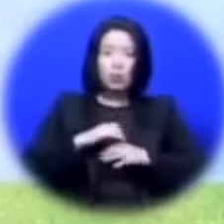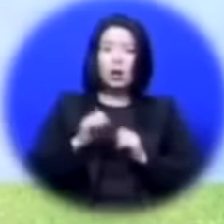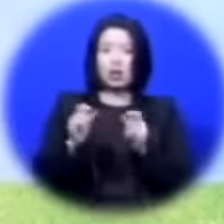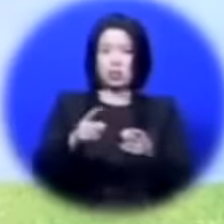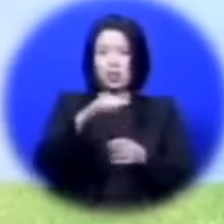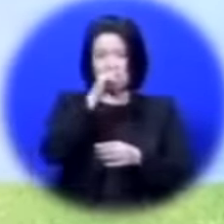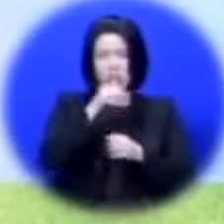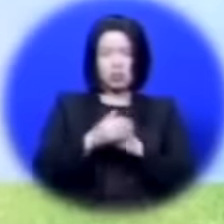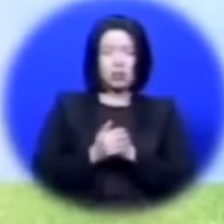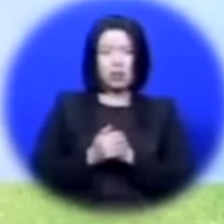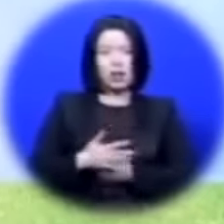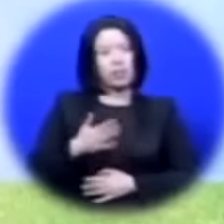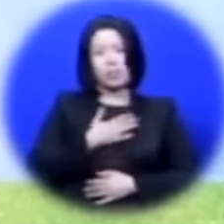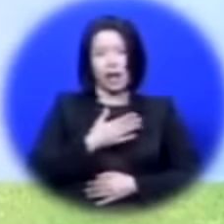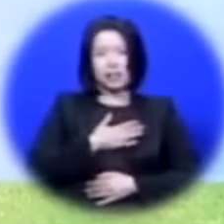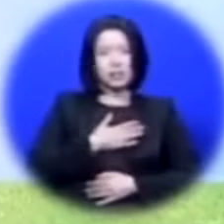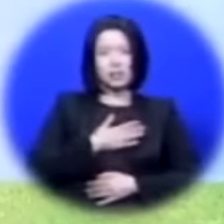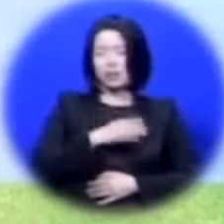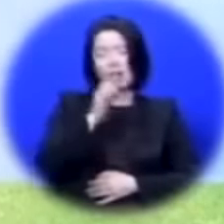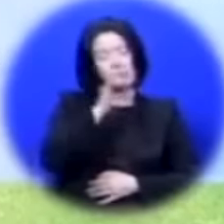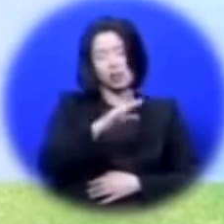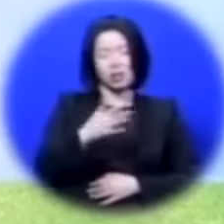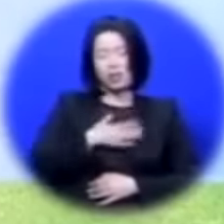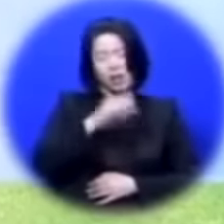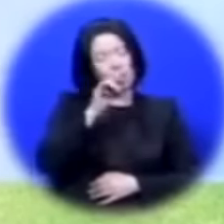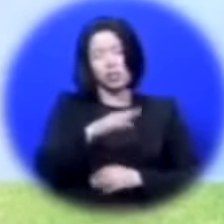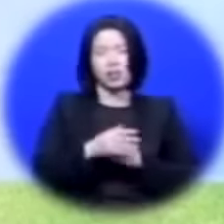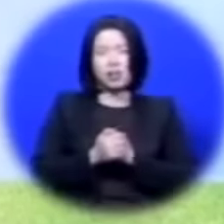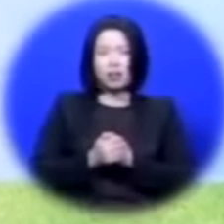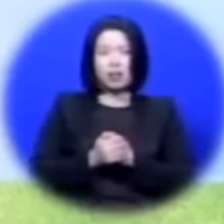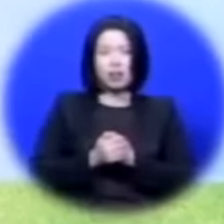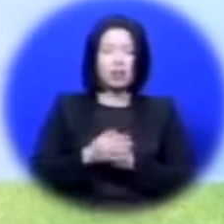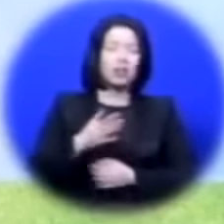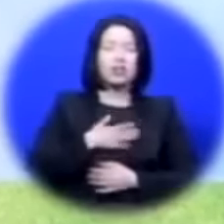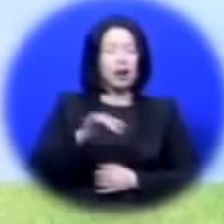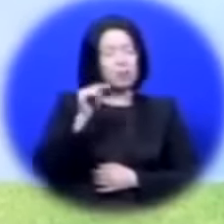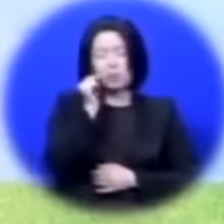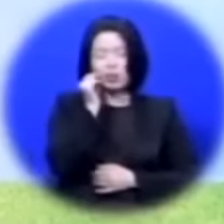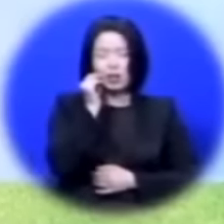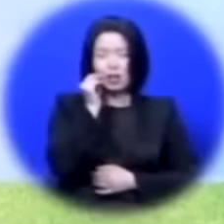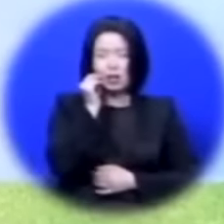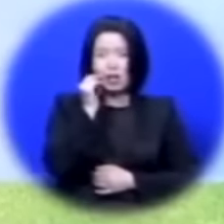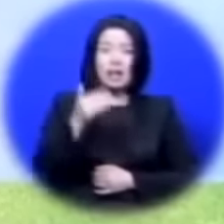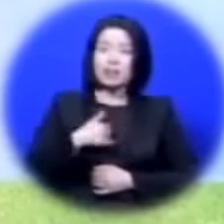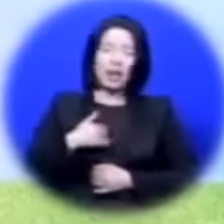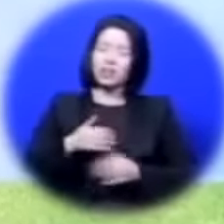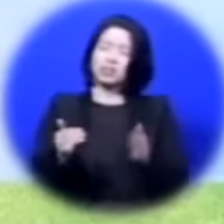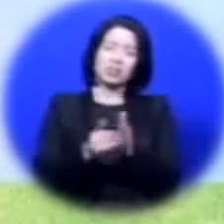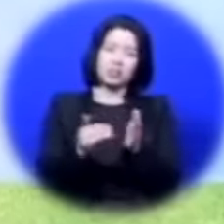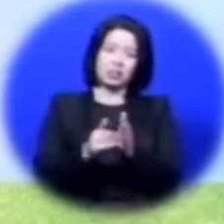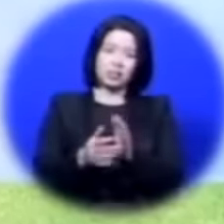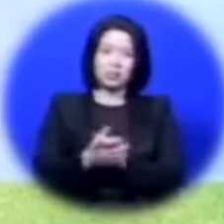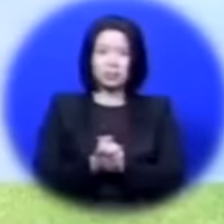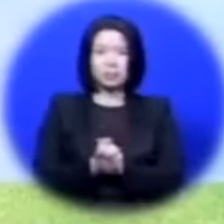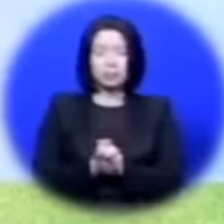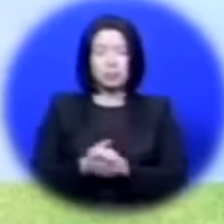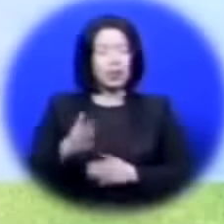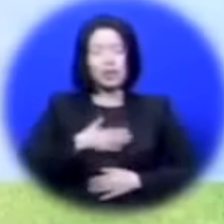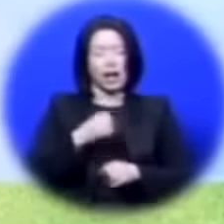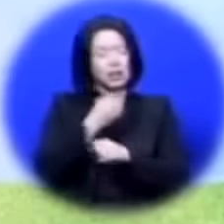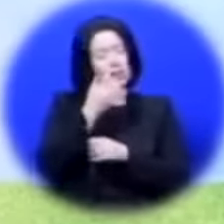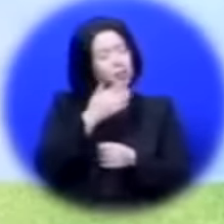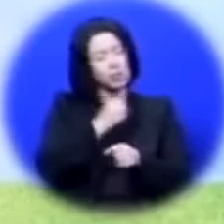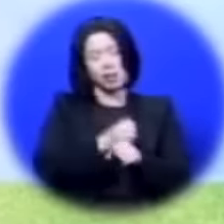있는 거예요 나는 나는 안 돼 나는 못 해 나는 끝이야 나는 할